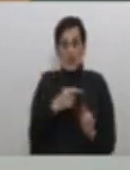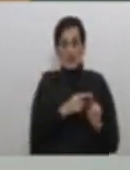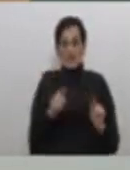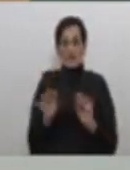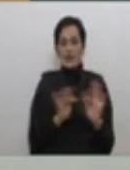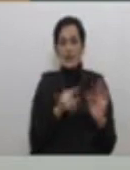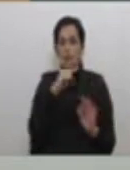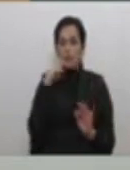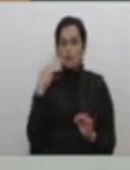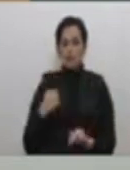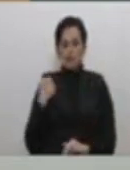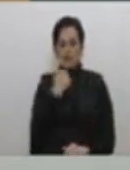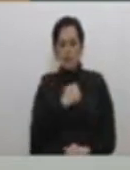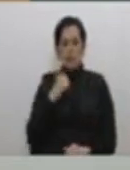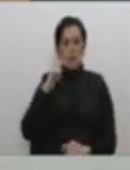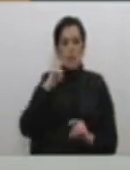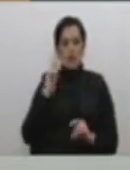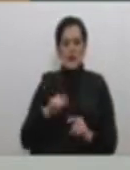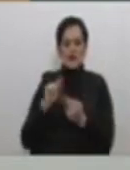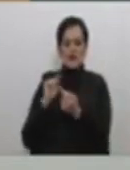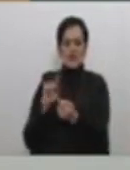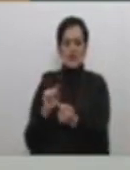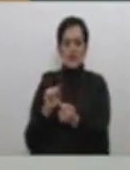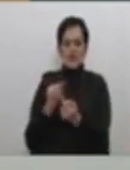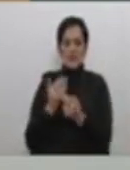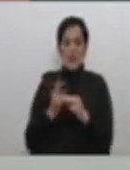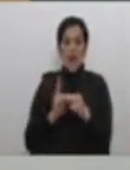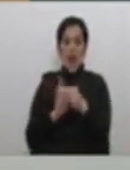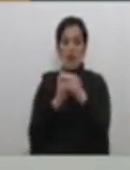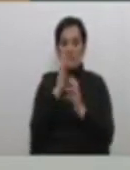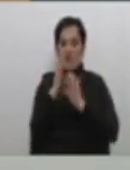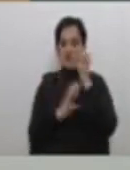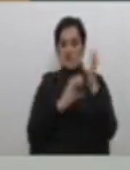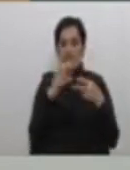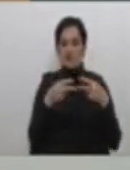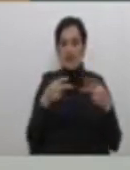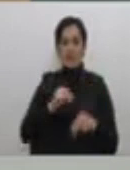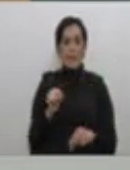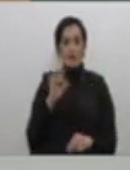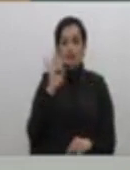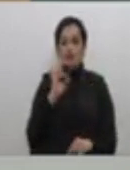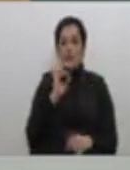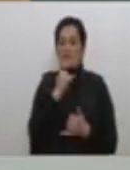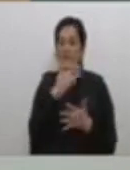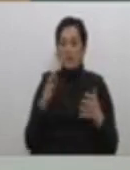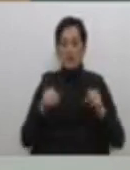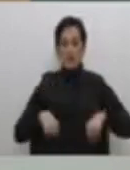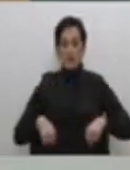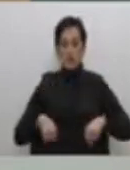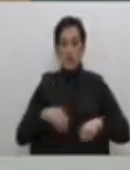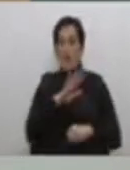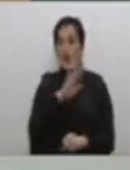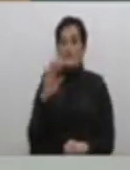rusetis agresia ukrainis tsinaundeg, romlis sakhvetas saertashorizo tanamegobrobam jerjerobit ver shezlo. Verts